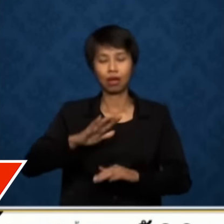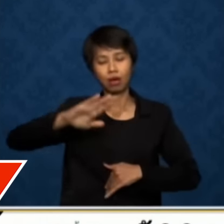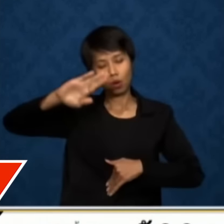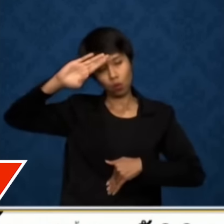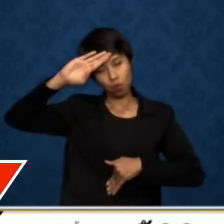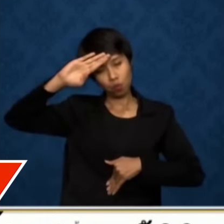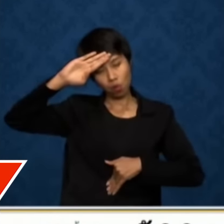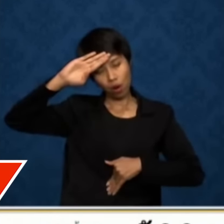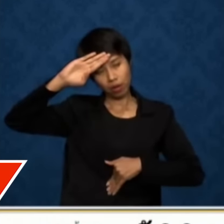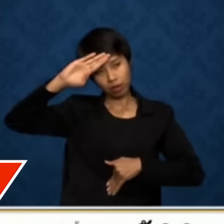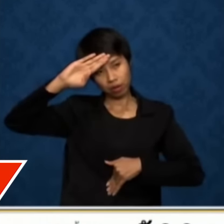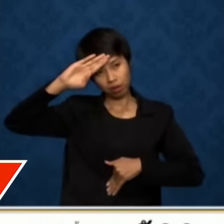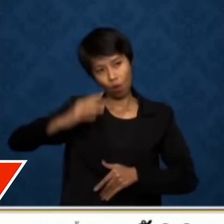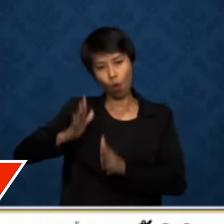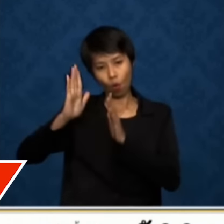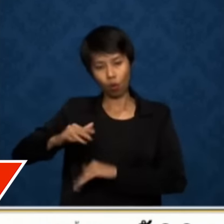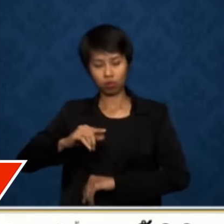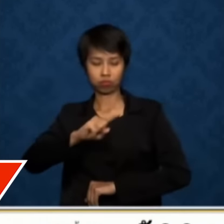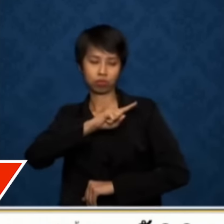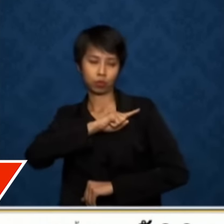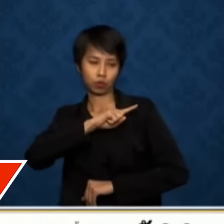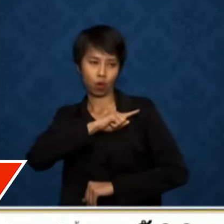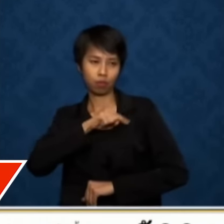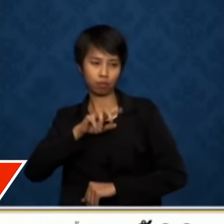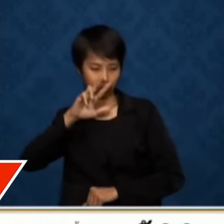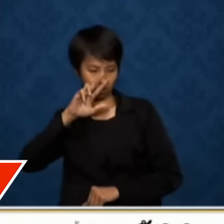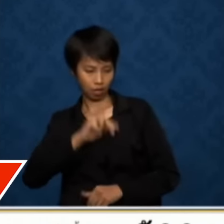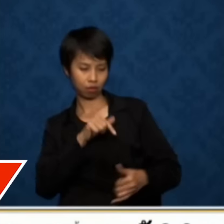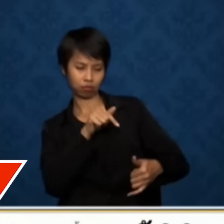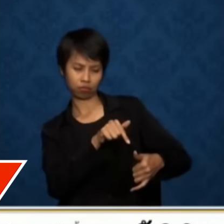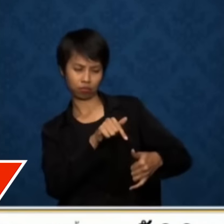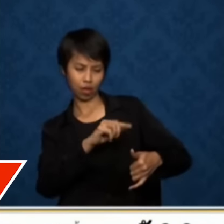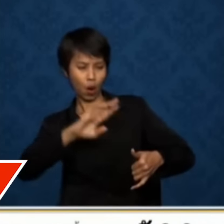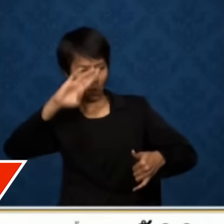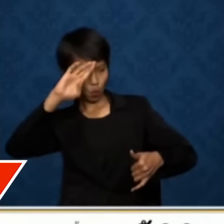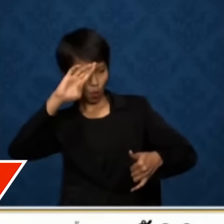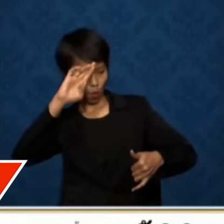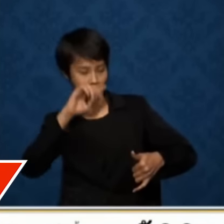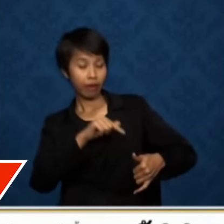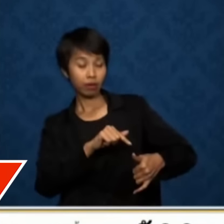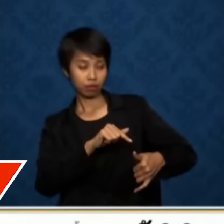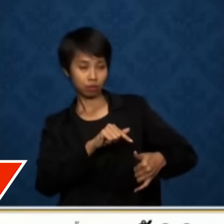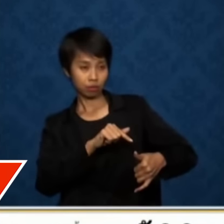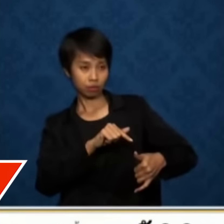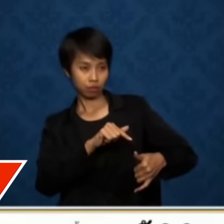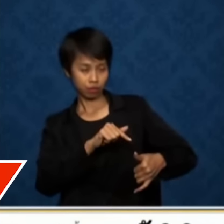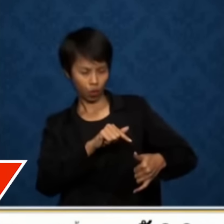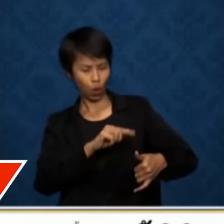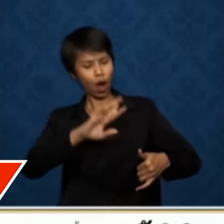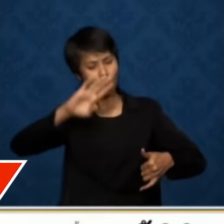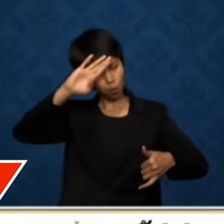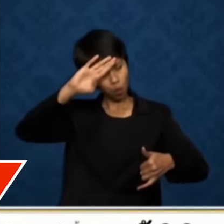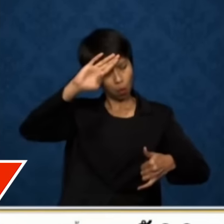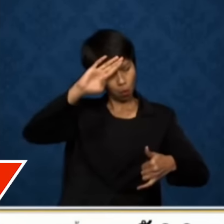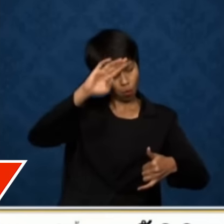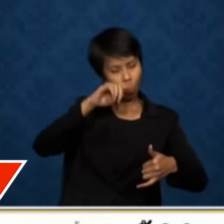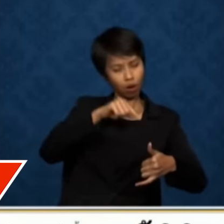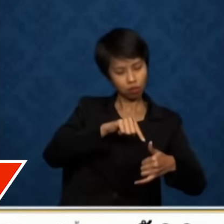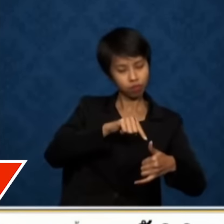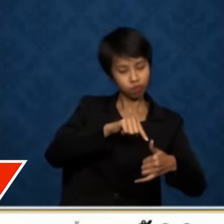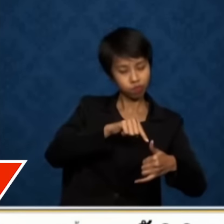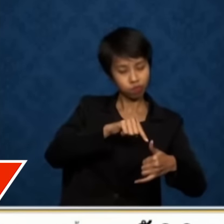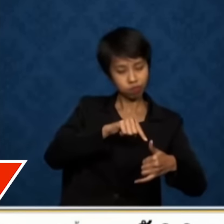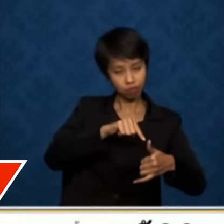มผมขอเรียกย่อๆแล้วกันนะครับผู้คุมเนี่ยเห็นหรือมีนักโทษไปแจ้งก็ได้นะครับเห็นว่ามีคนไข้มีคนป่วยละมีผู้ต้องขัง